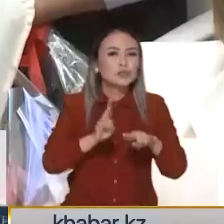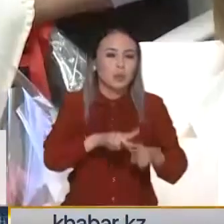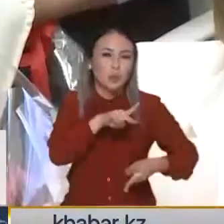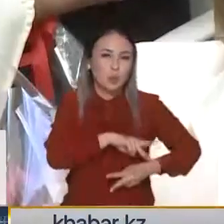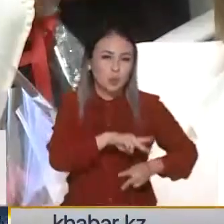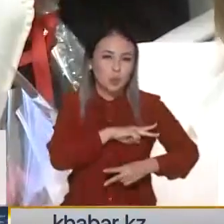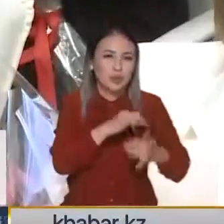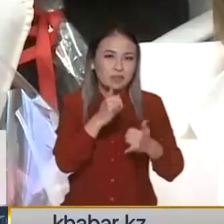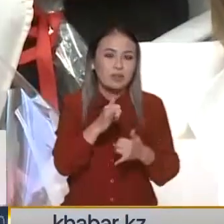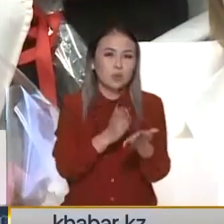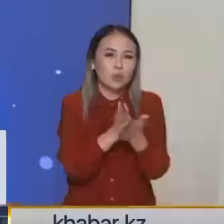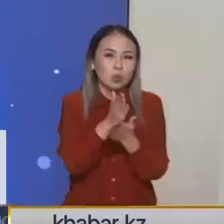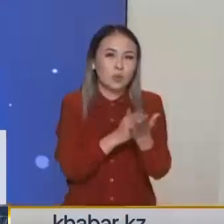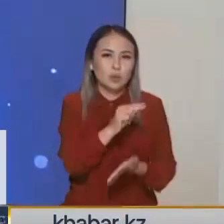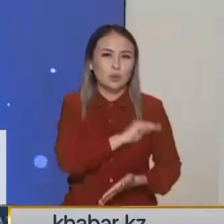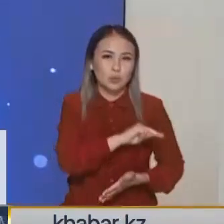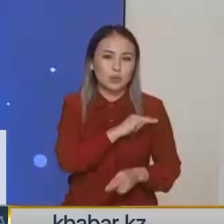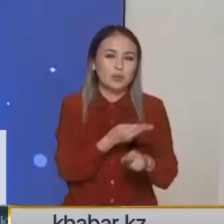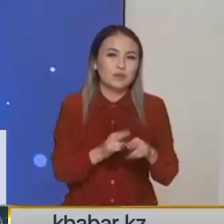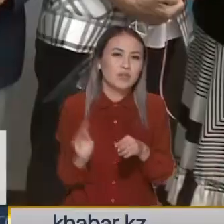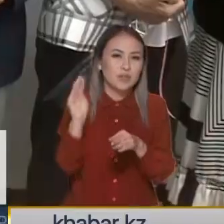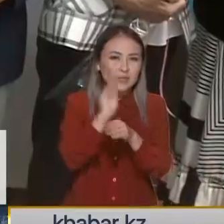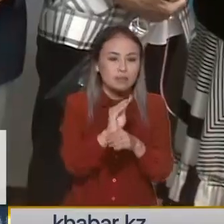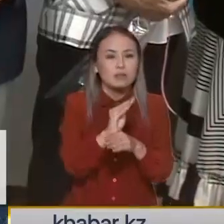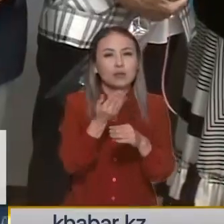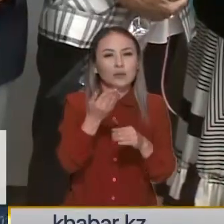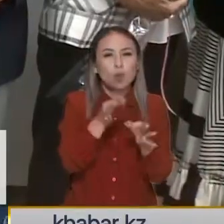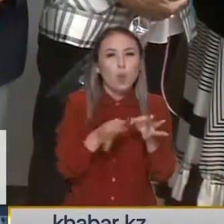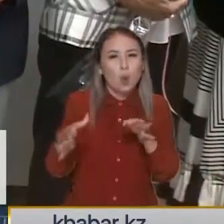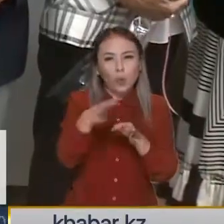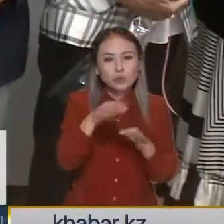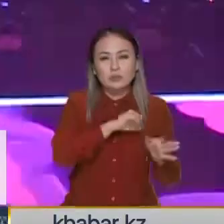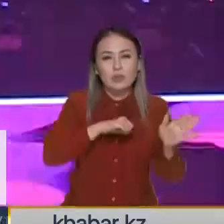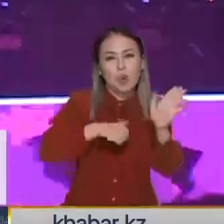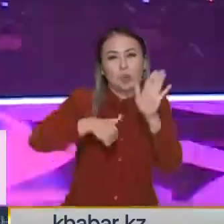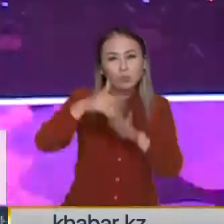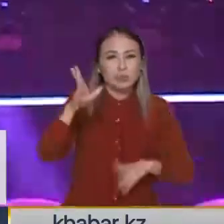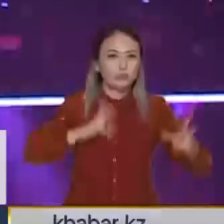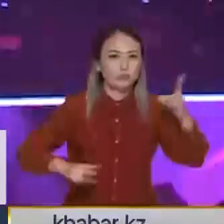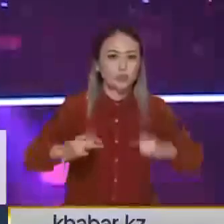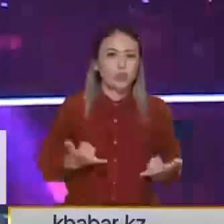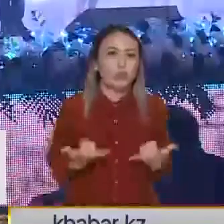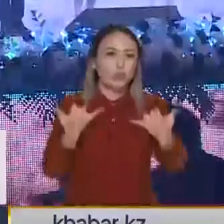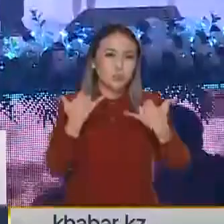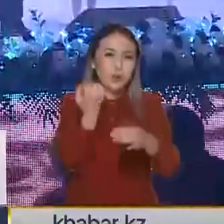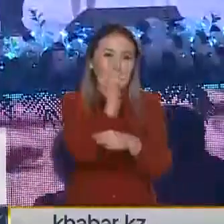буын еңбек ардагері медалімен марапатталды. Сондай-ақ дәстүрлі облыстың үздік ұстазы мен құрметті ұстазы байқаулары